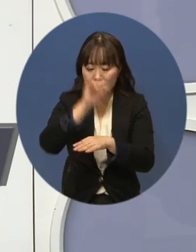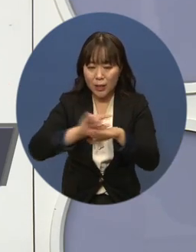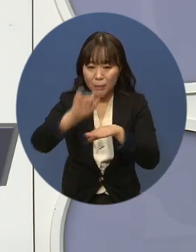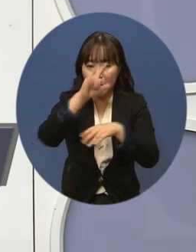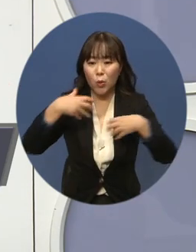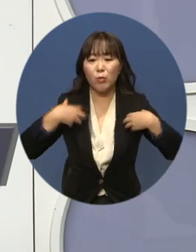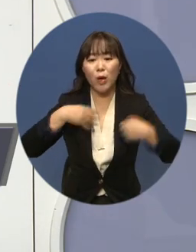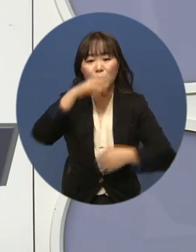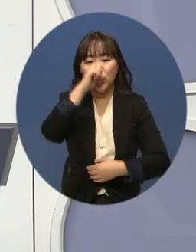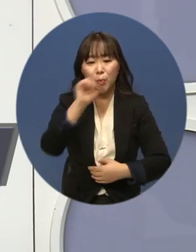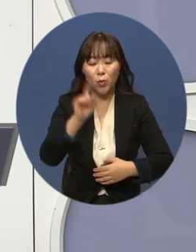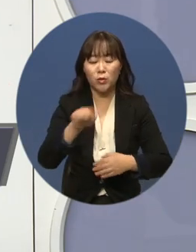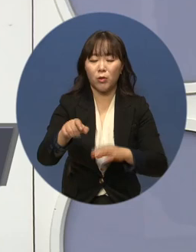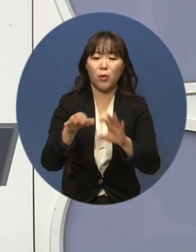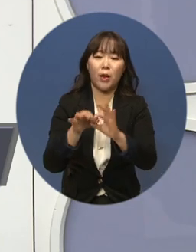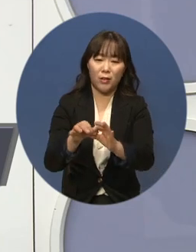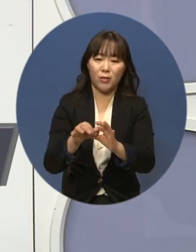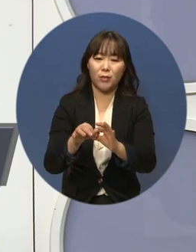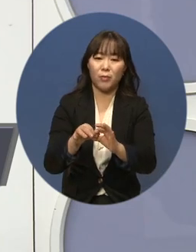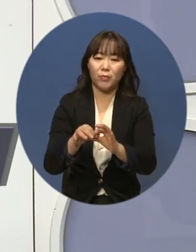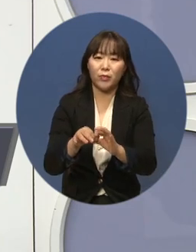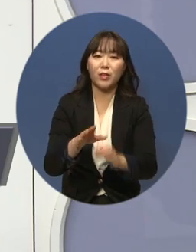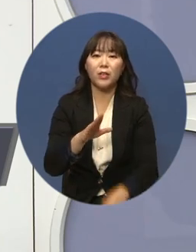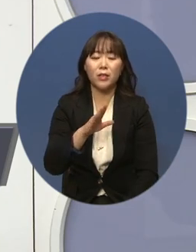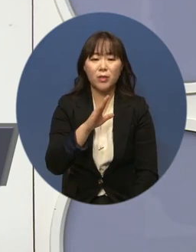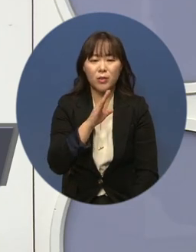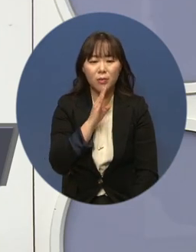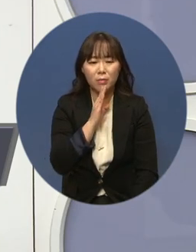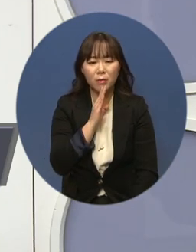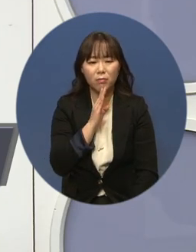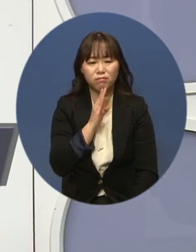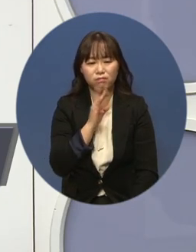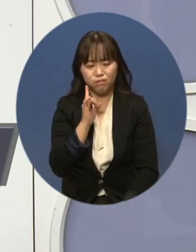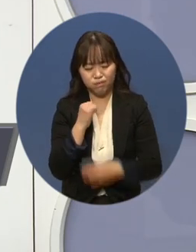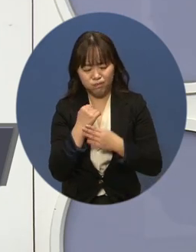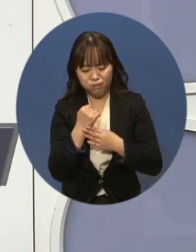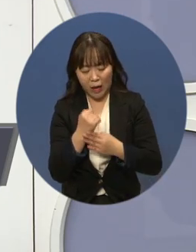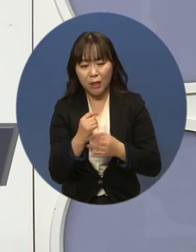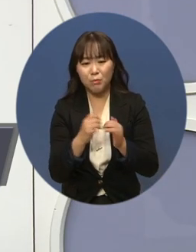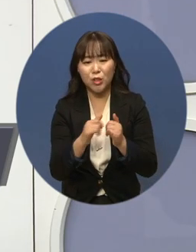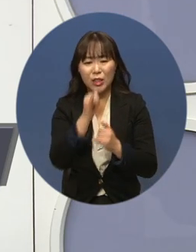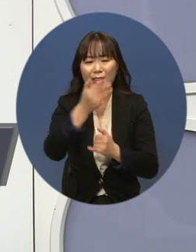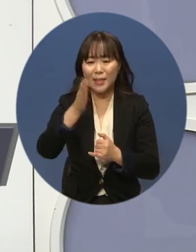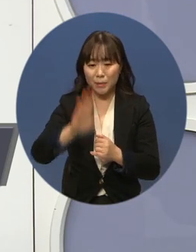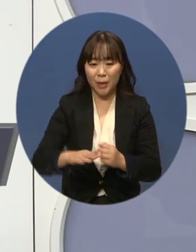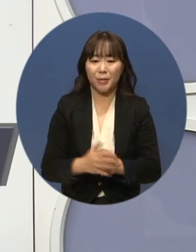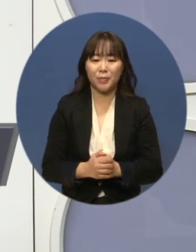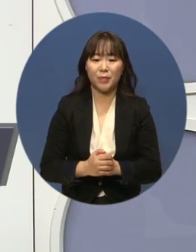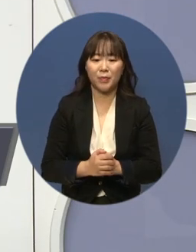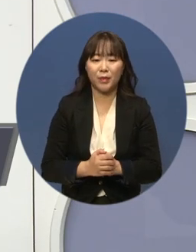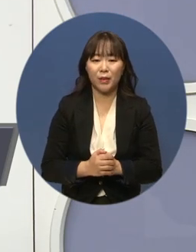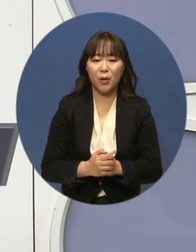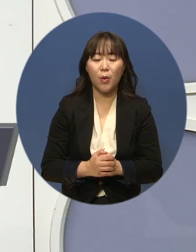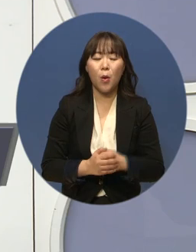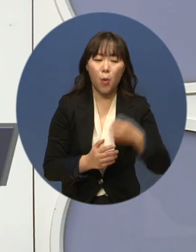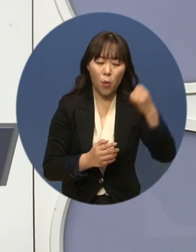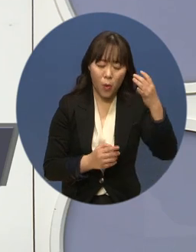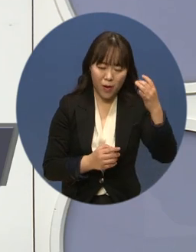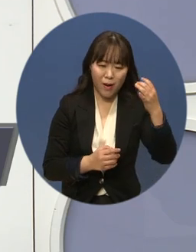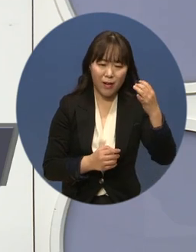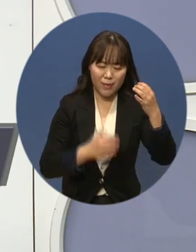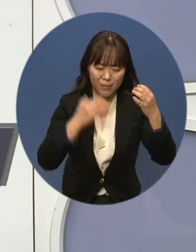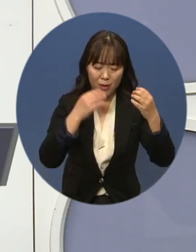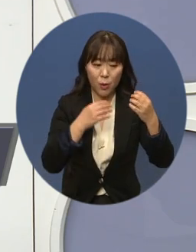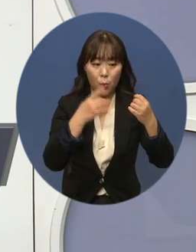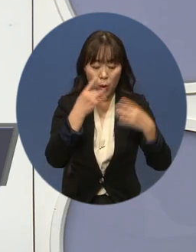게 지방정부에 대해서 굉장히 폄훼하는 분들도 계시지만 예. 이제 순기능과 역기능을